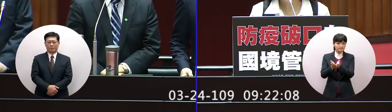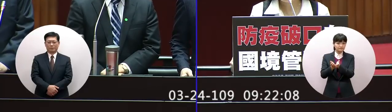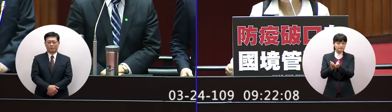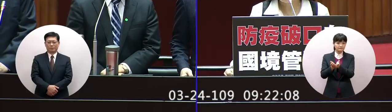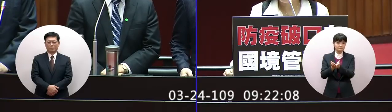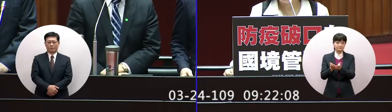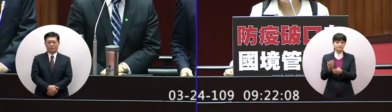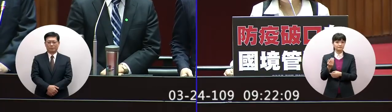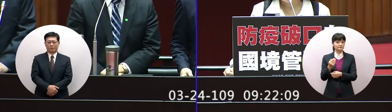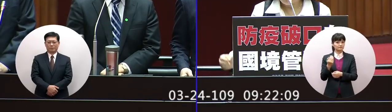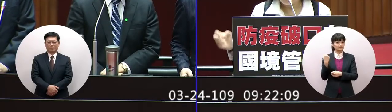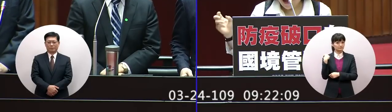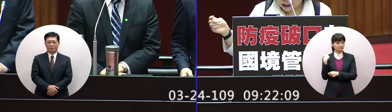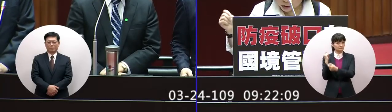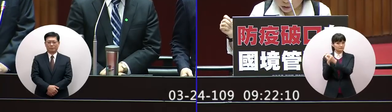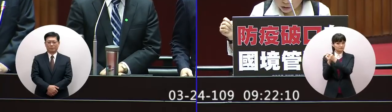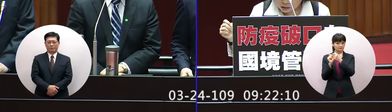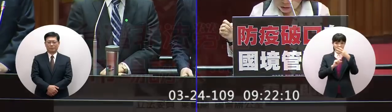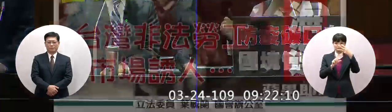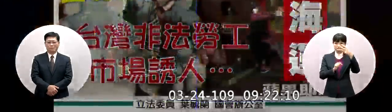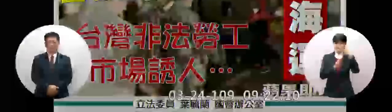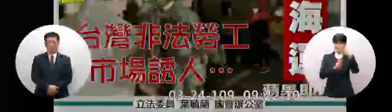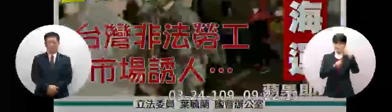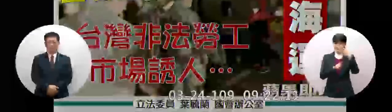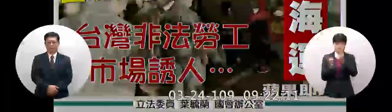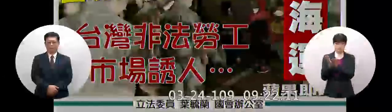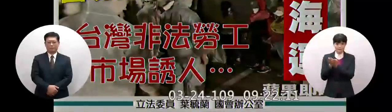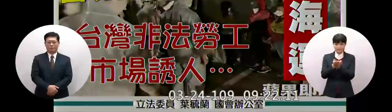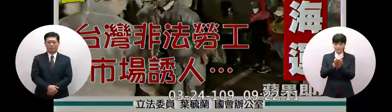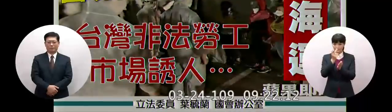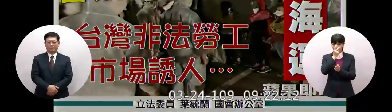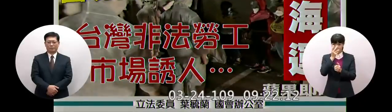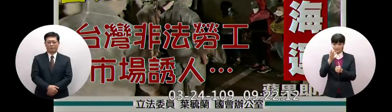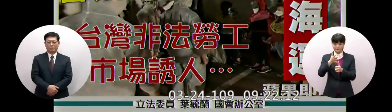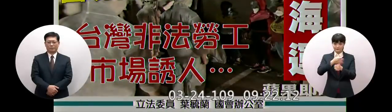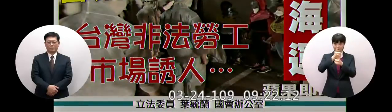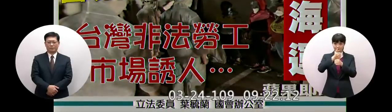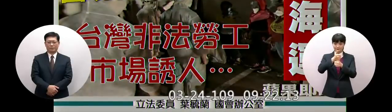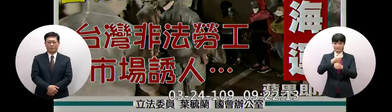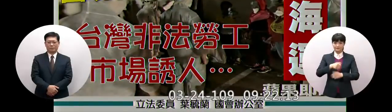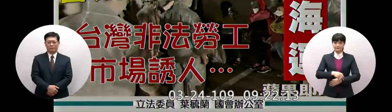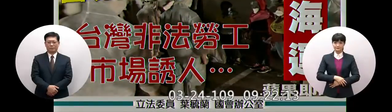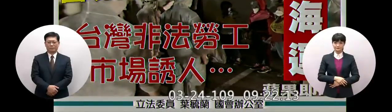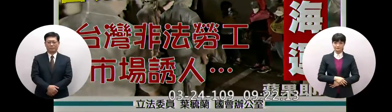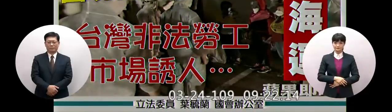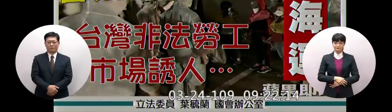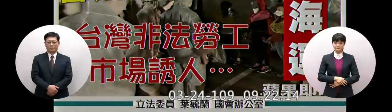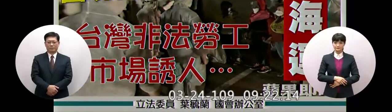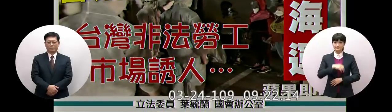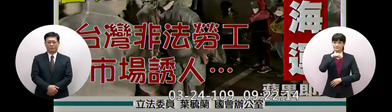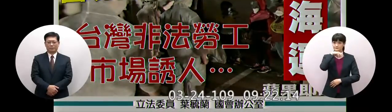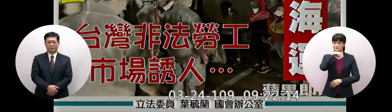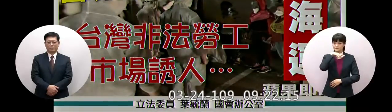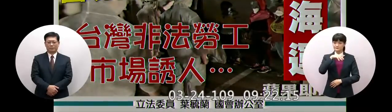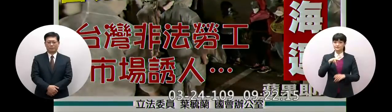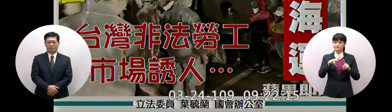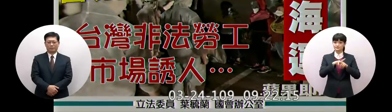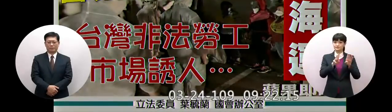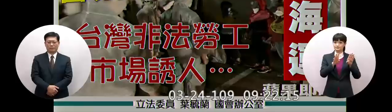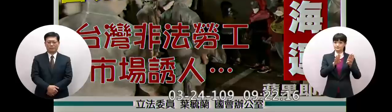前几天3月21号。我们海巡署在屏东小南